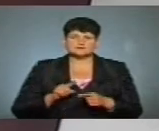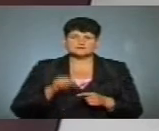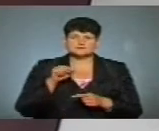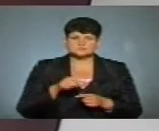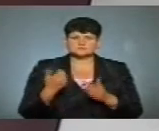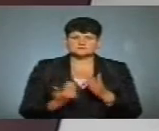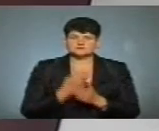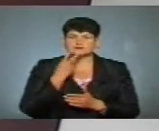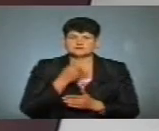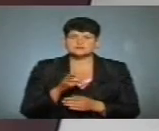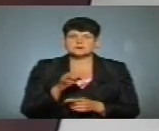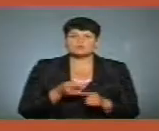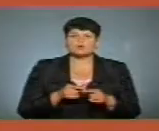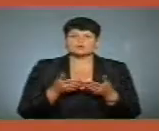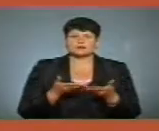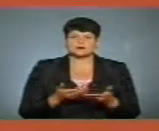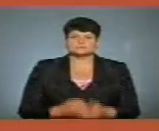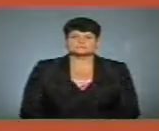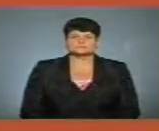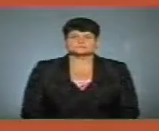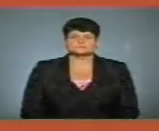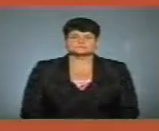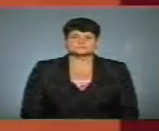випуску дивіться про таке.